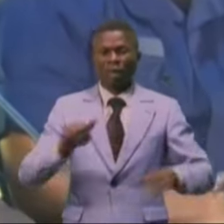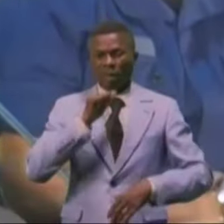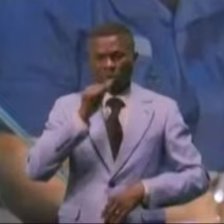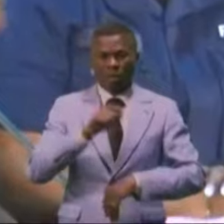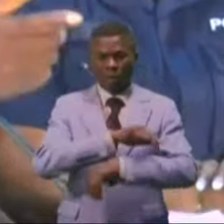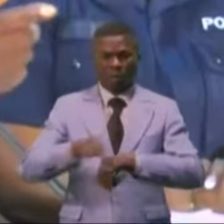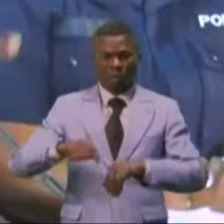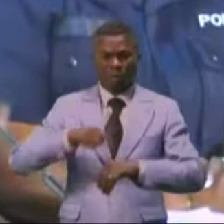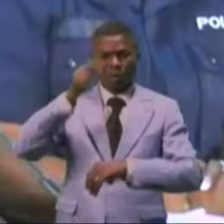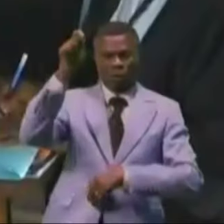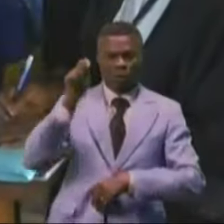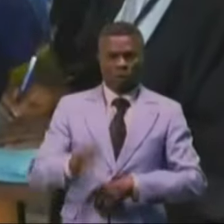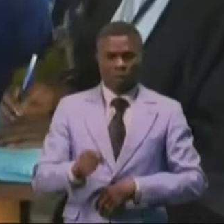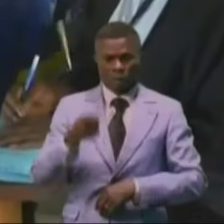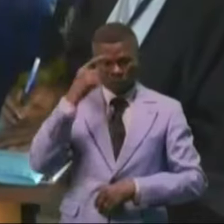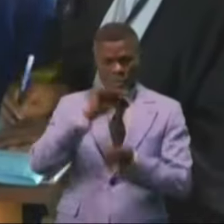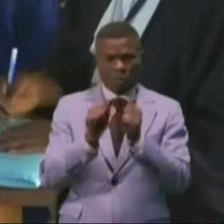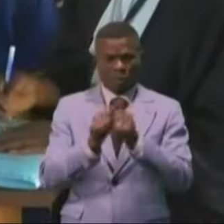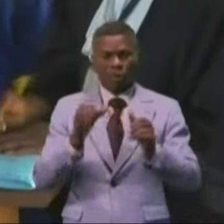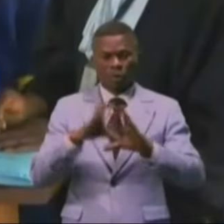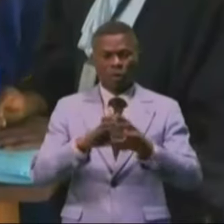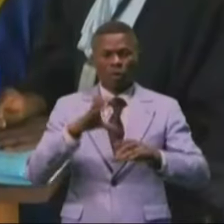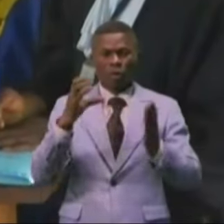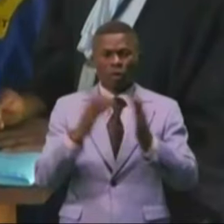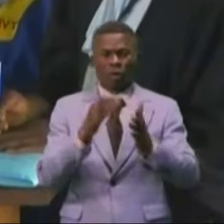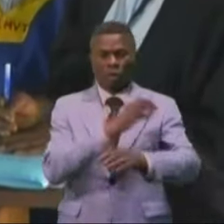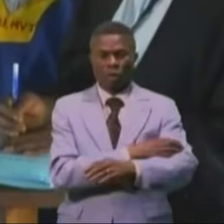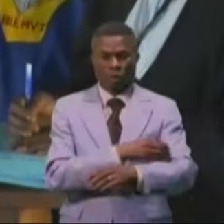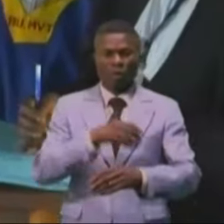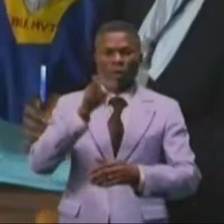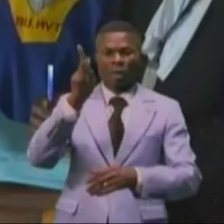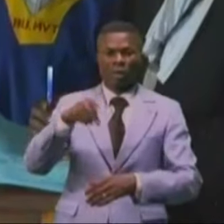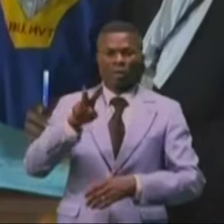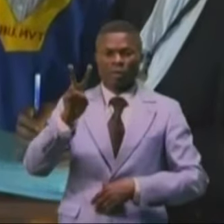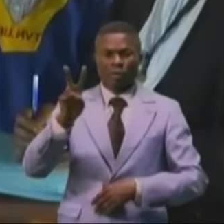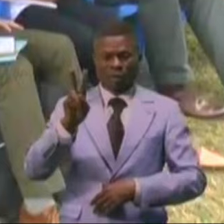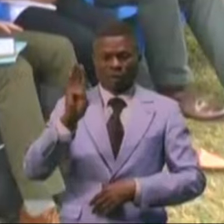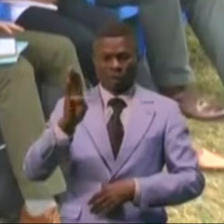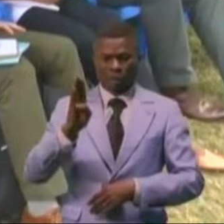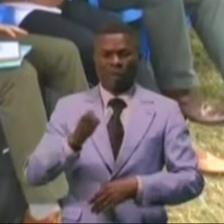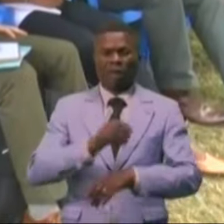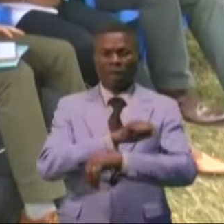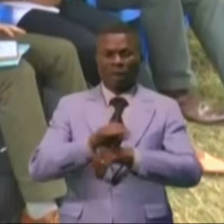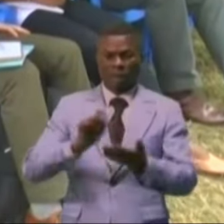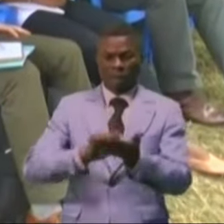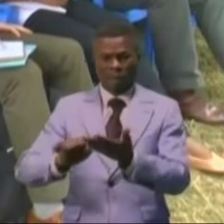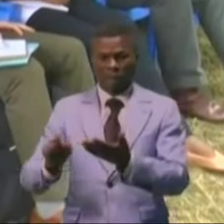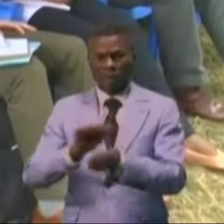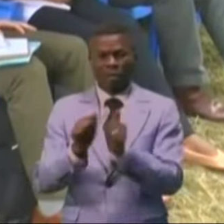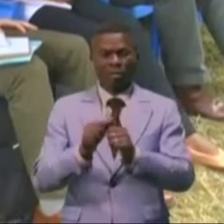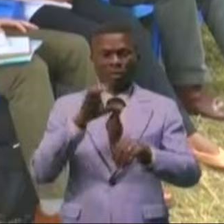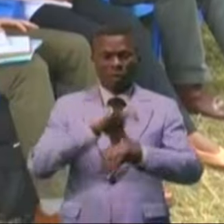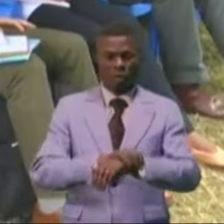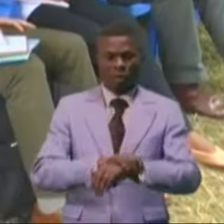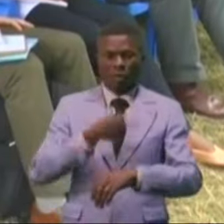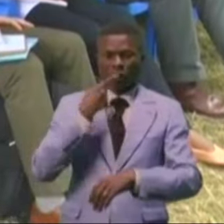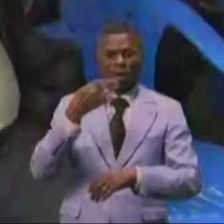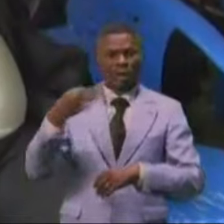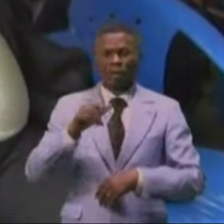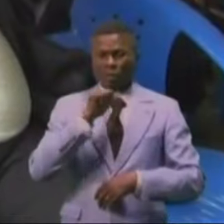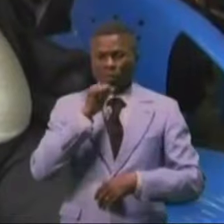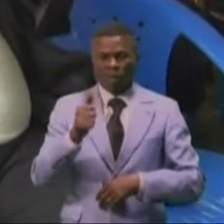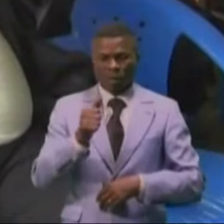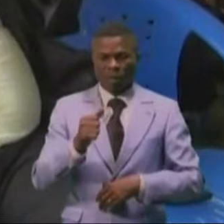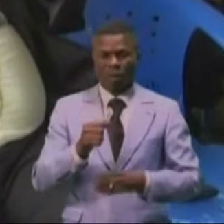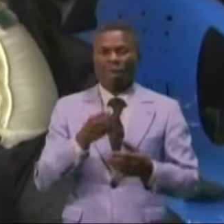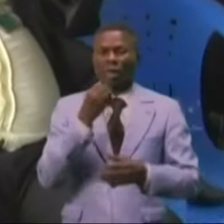juridiction militaire pour des civils. La nullité des procès-verbaux dressés par le ministère public dans les cas des prévenus qui ne parlent pas français, tel